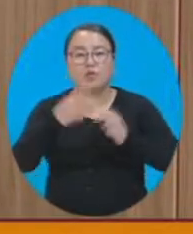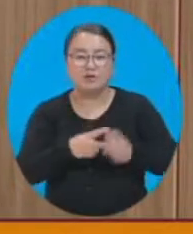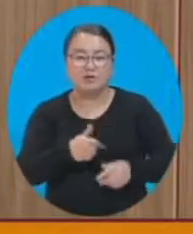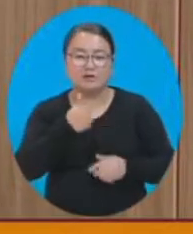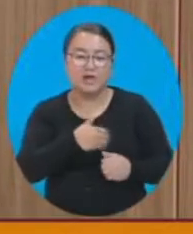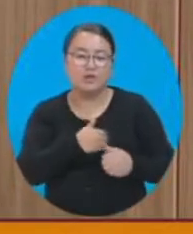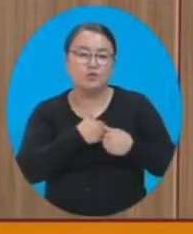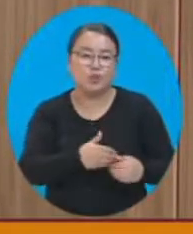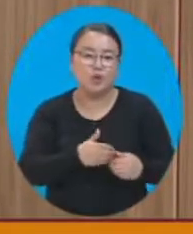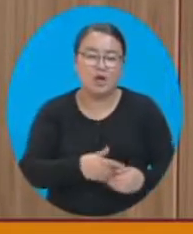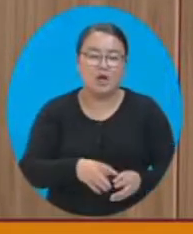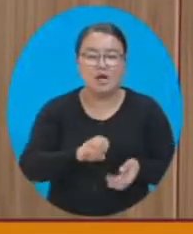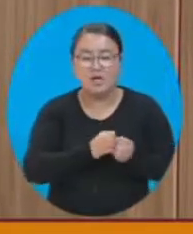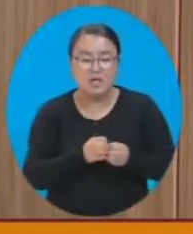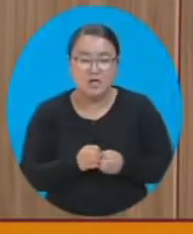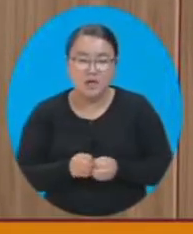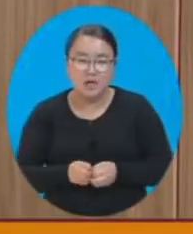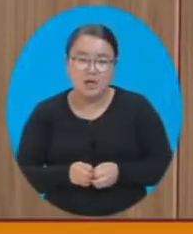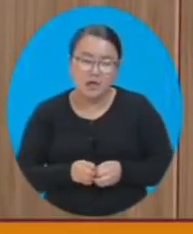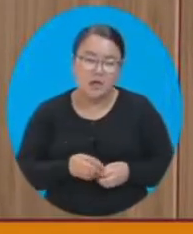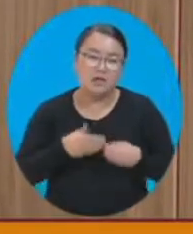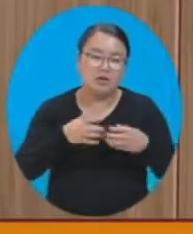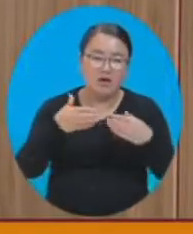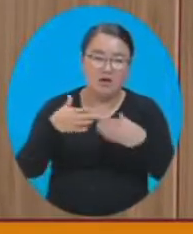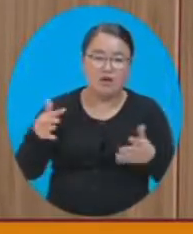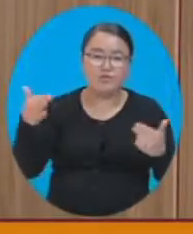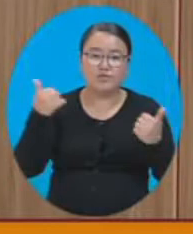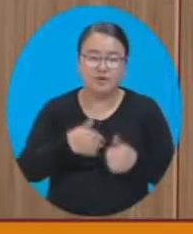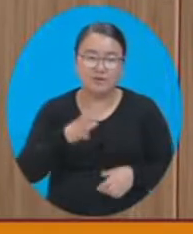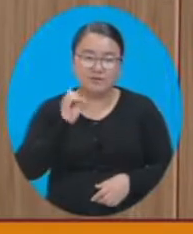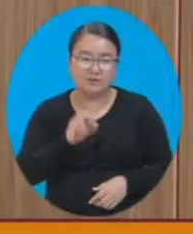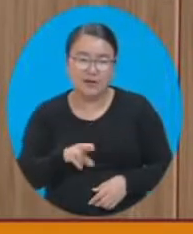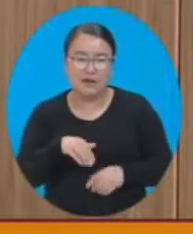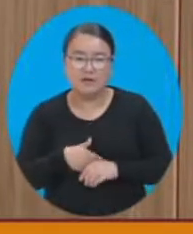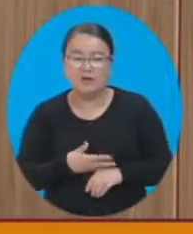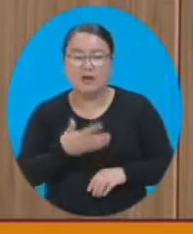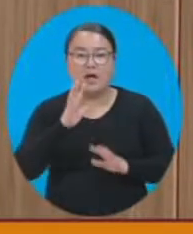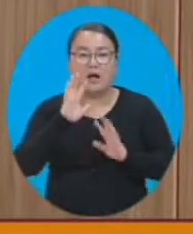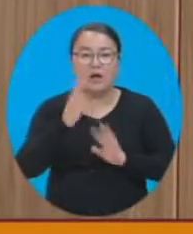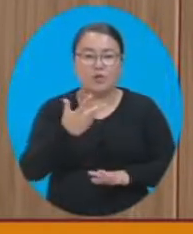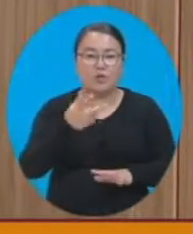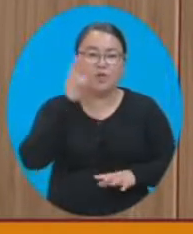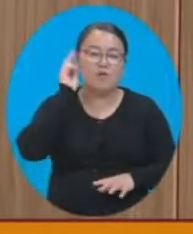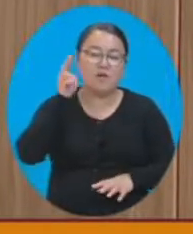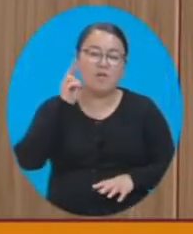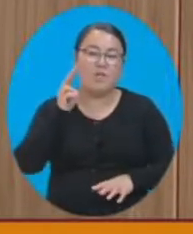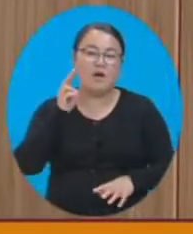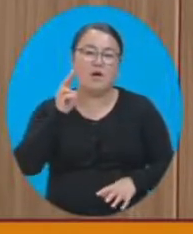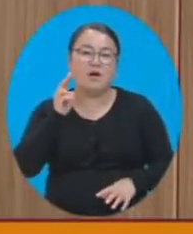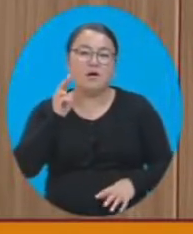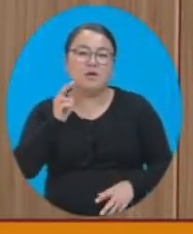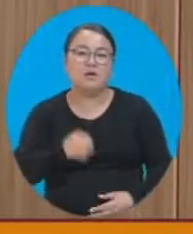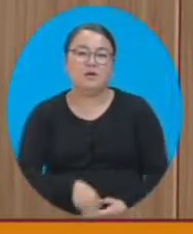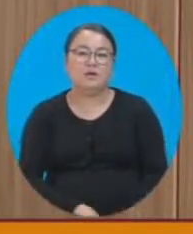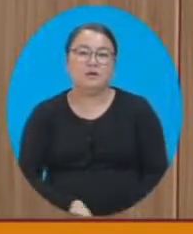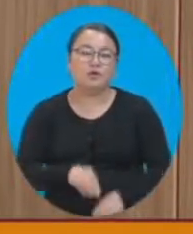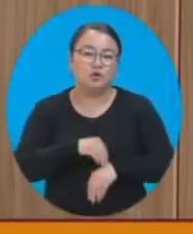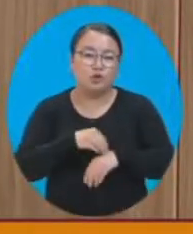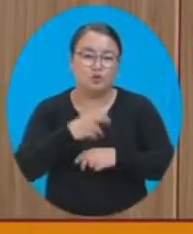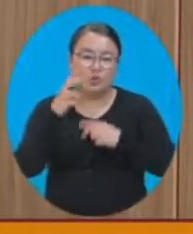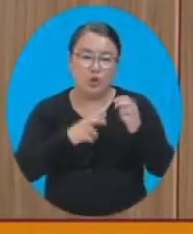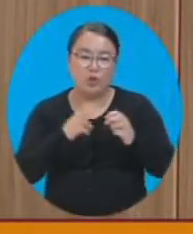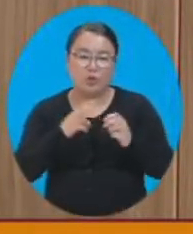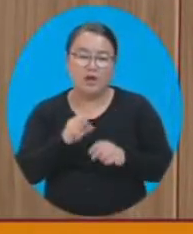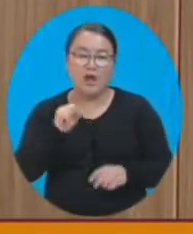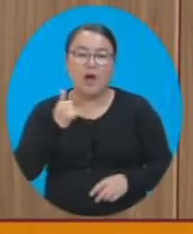сайн дураараа хэрэгжүүлэх одоо арга хэмжээ нэгдээд сая бол бид нар энэ дээр 13 компани дээр